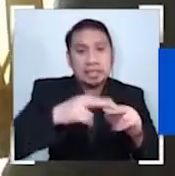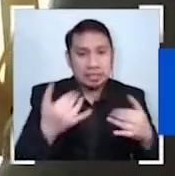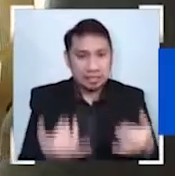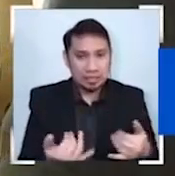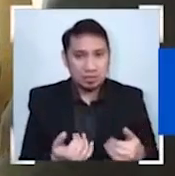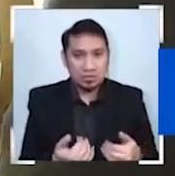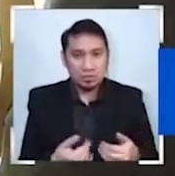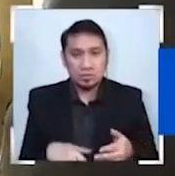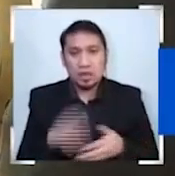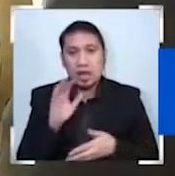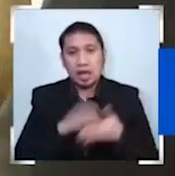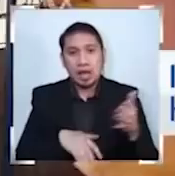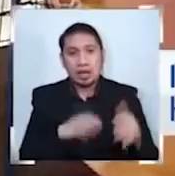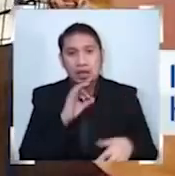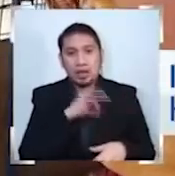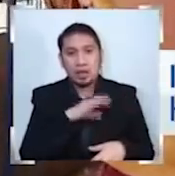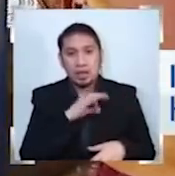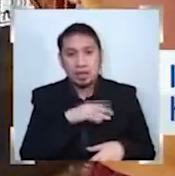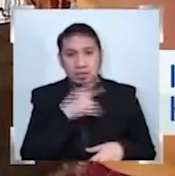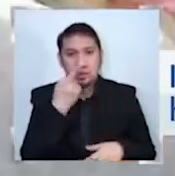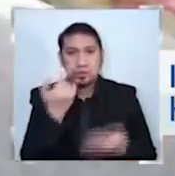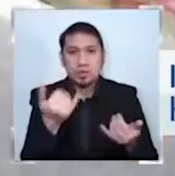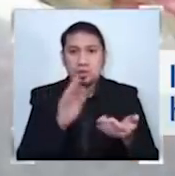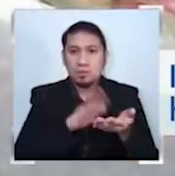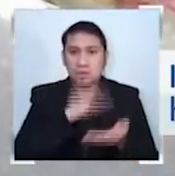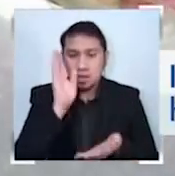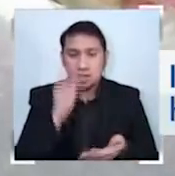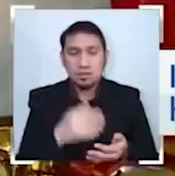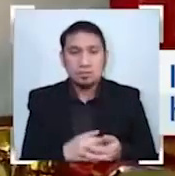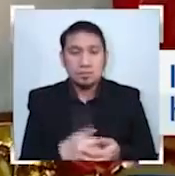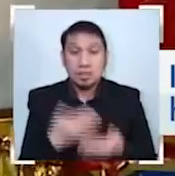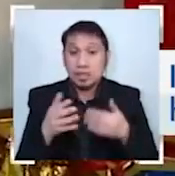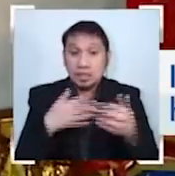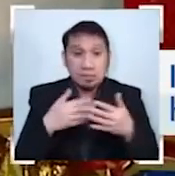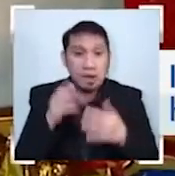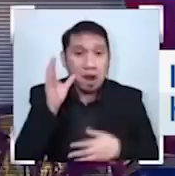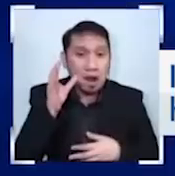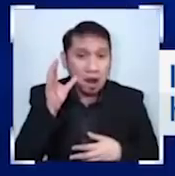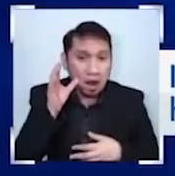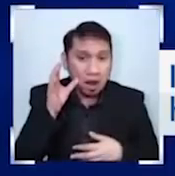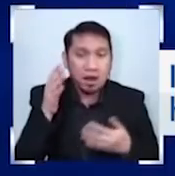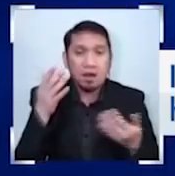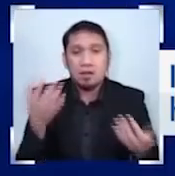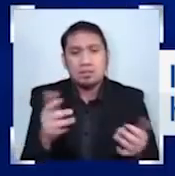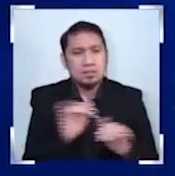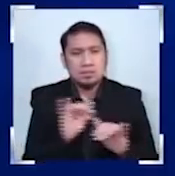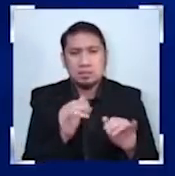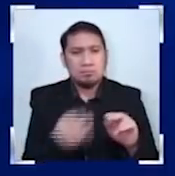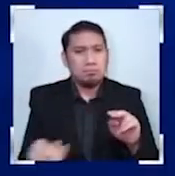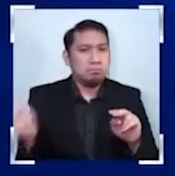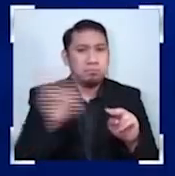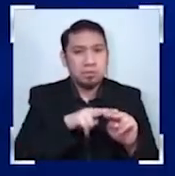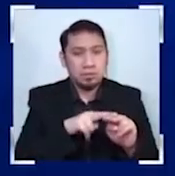dahil tumaas po yung bilhin. Ultimo nga candy, tumaas na rin ng 5 pesos per pack. Sabi ng Sugar Regulatory